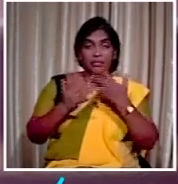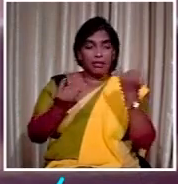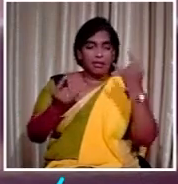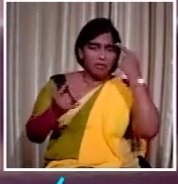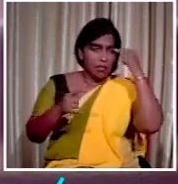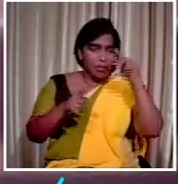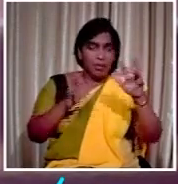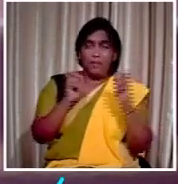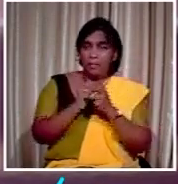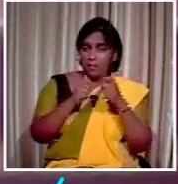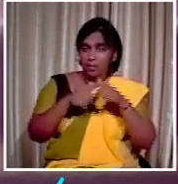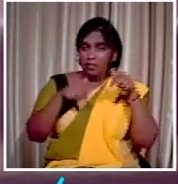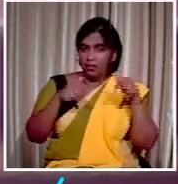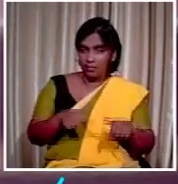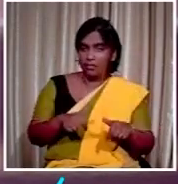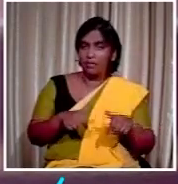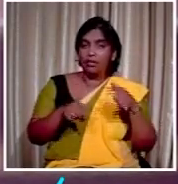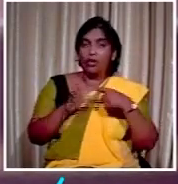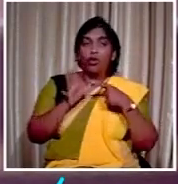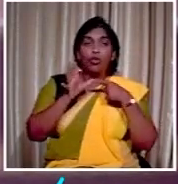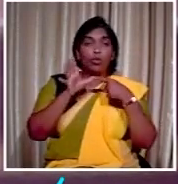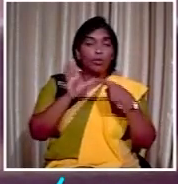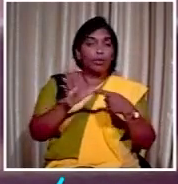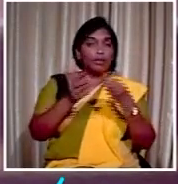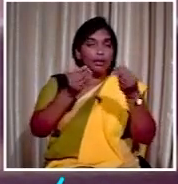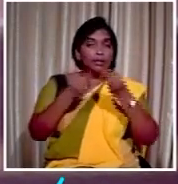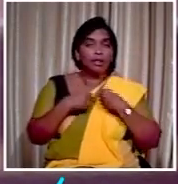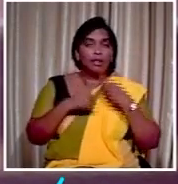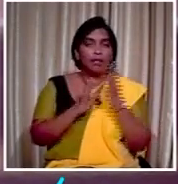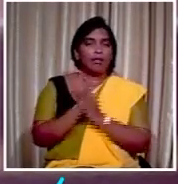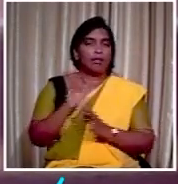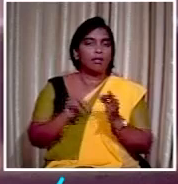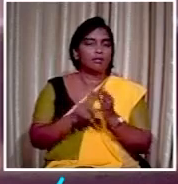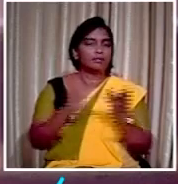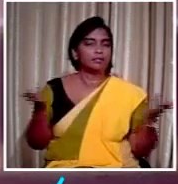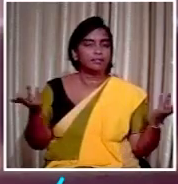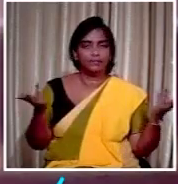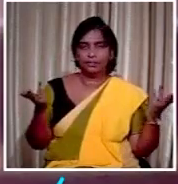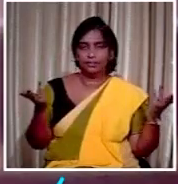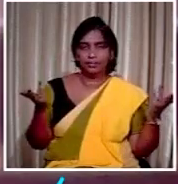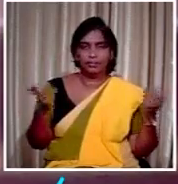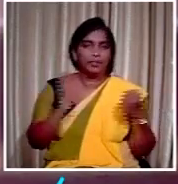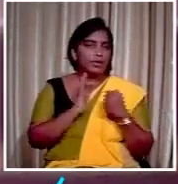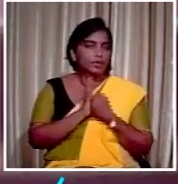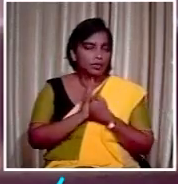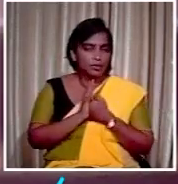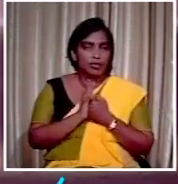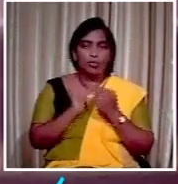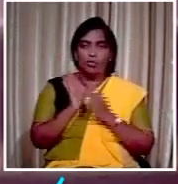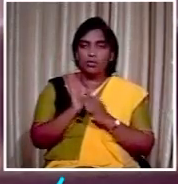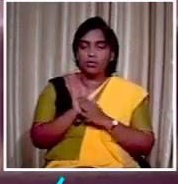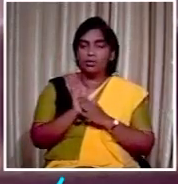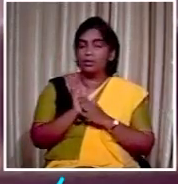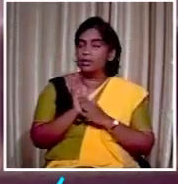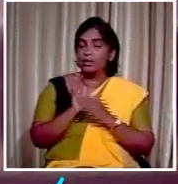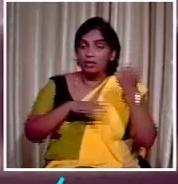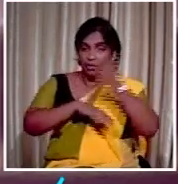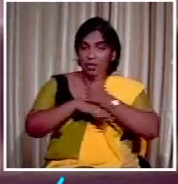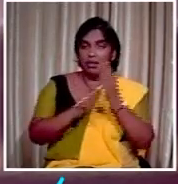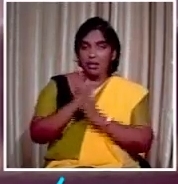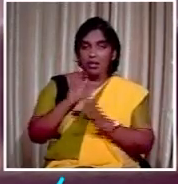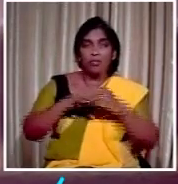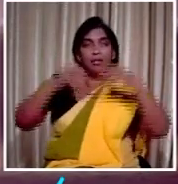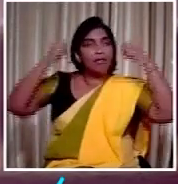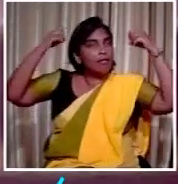मोदक मेकर उत्तर दिन मंत्री वर एक नती दर मुझे मंत्री तुम्हें अत्र मे